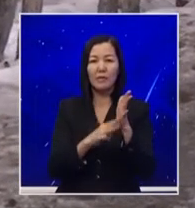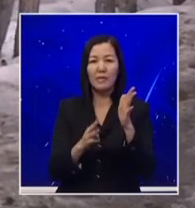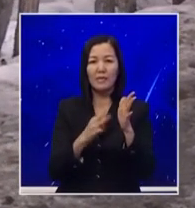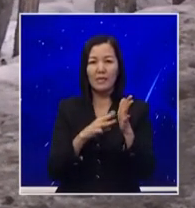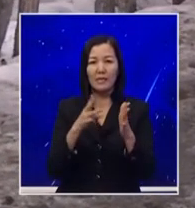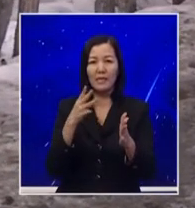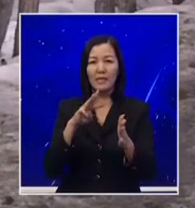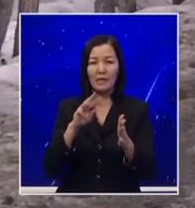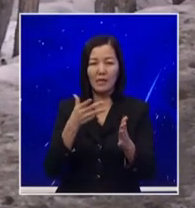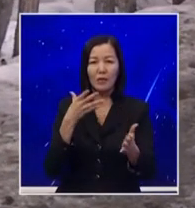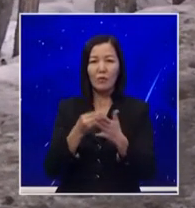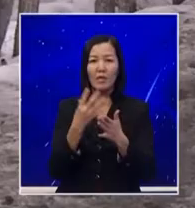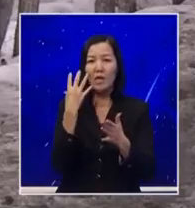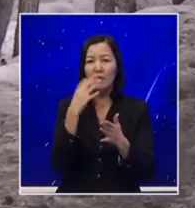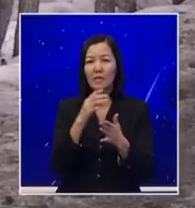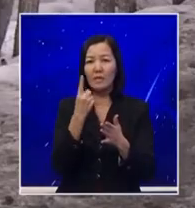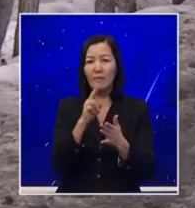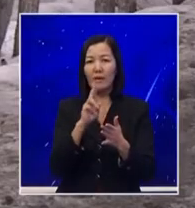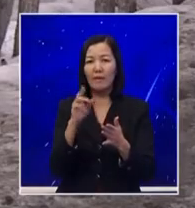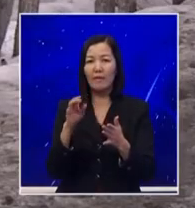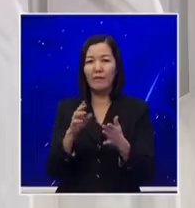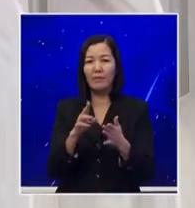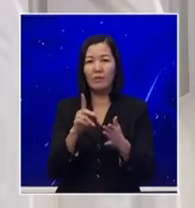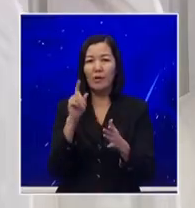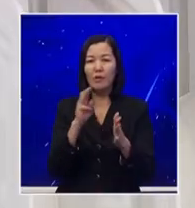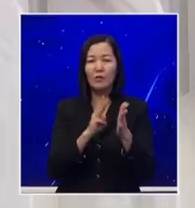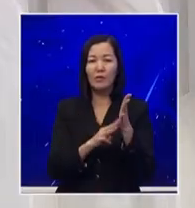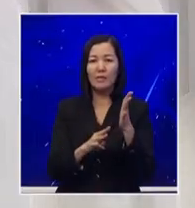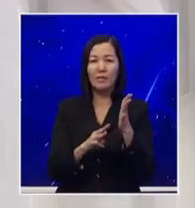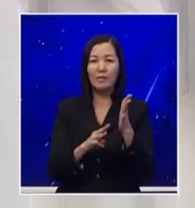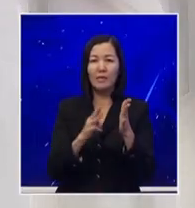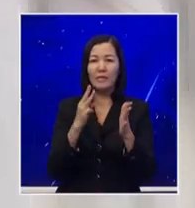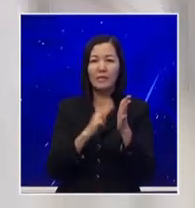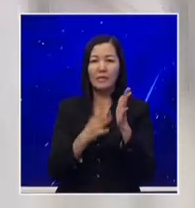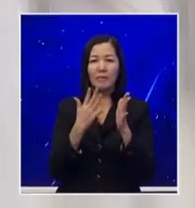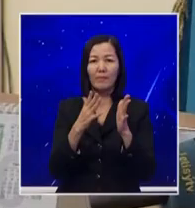2788 теңге төлейді, ыстық судың бір текше метрі 180-85 тиын.